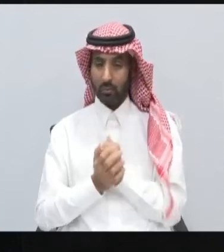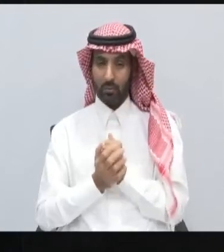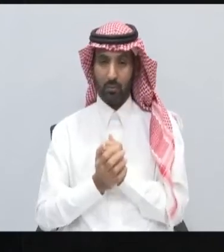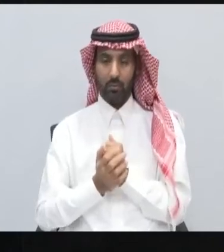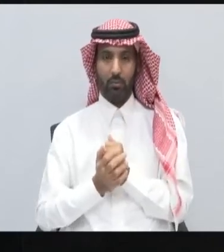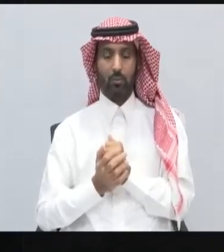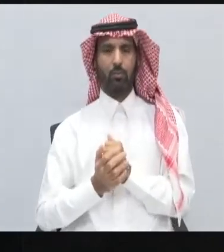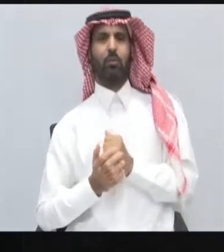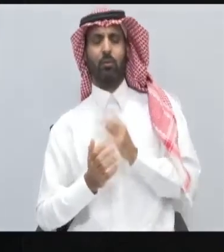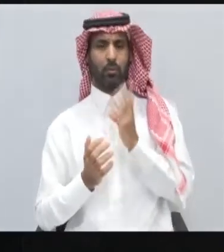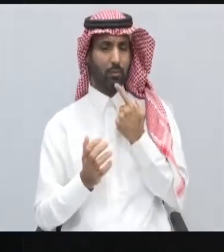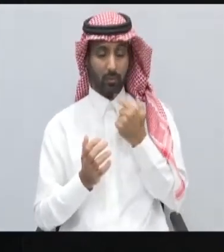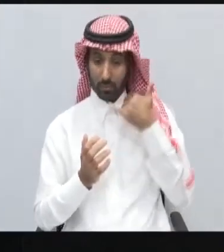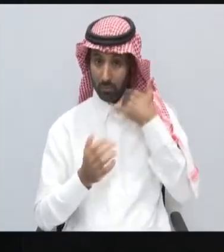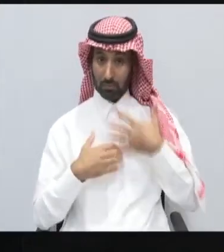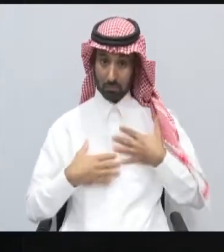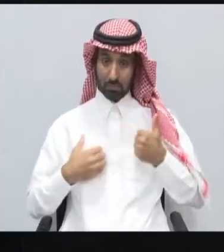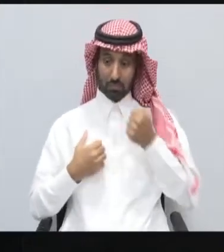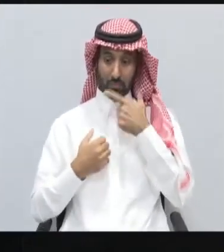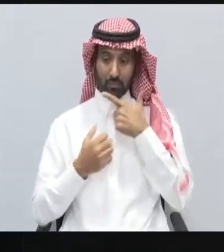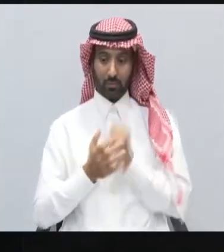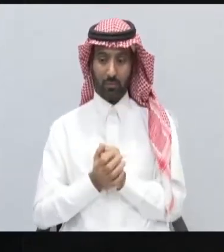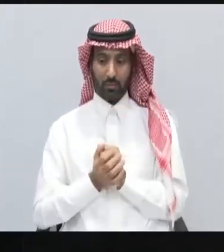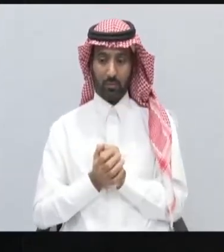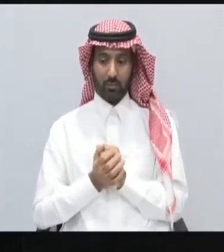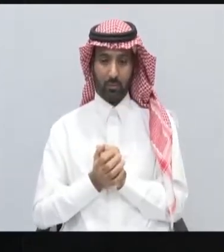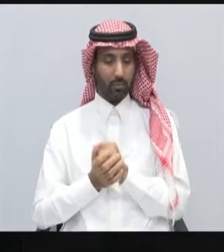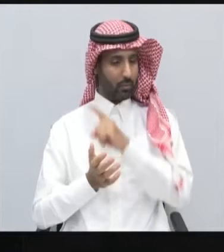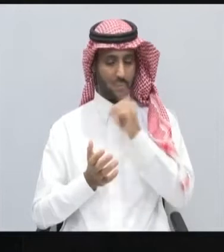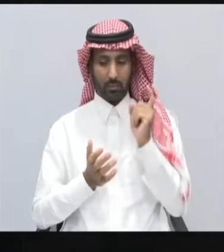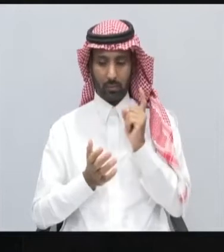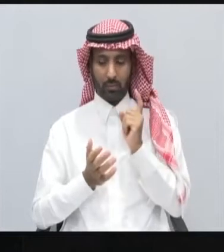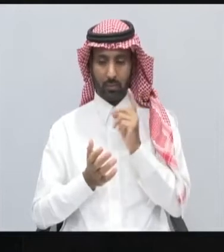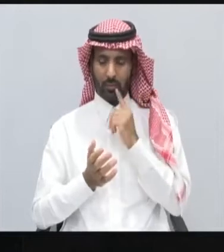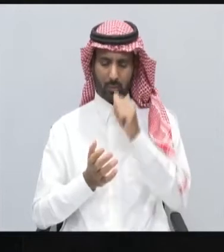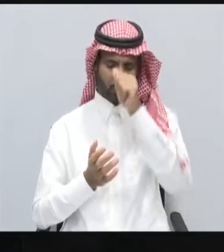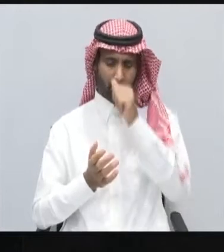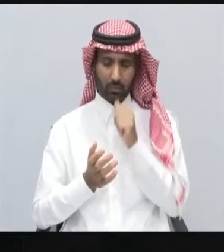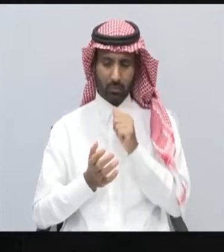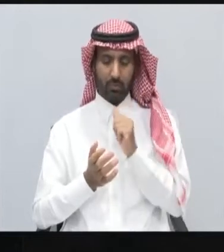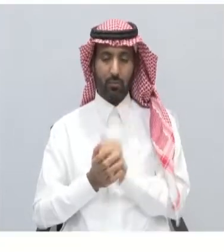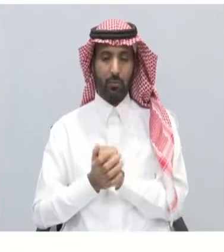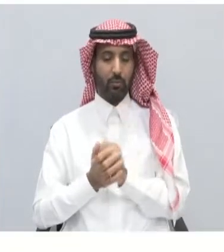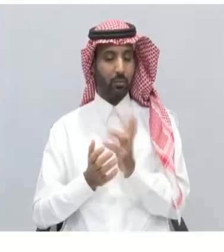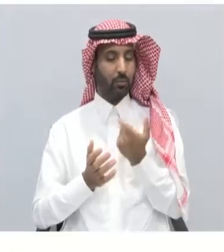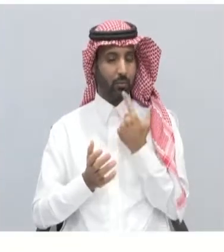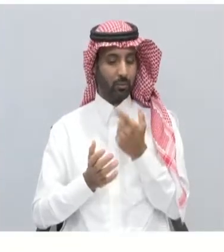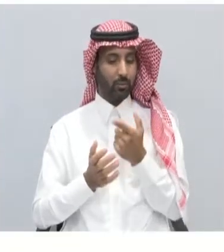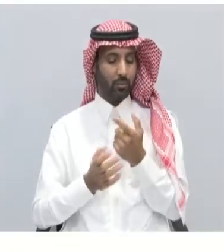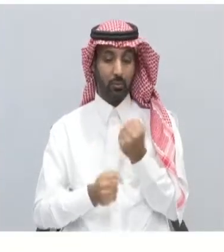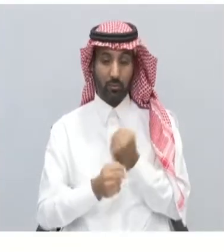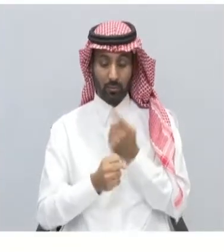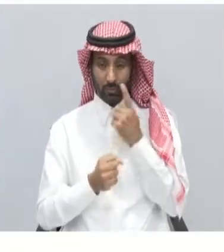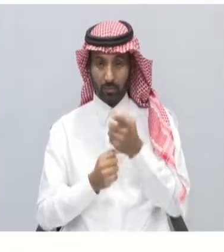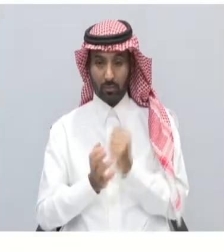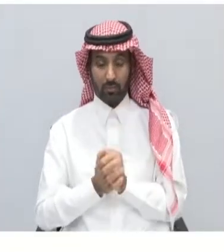and do you think the man is happy? He's okay? No, he is very angry. صح? So what is the person doing in the